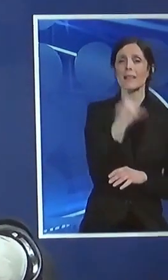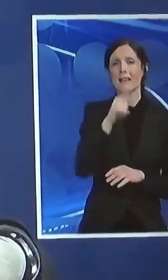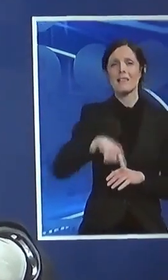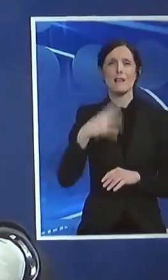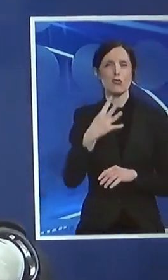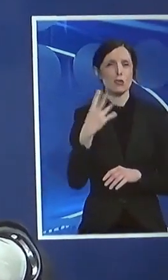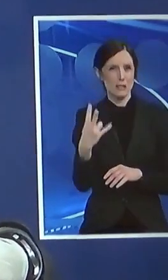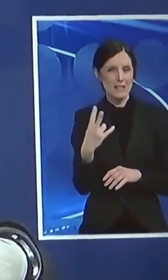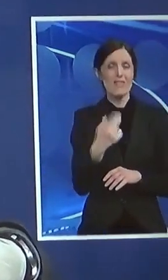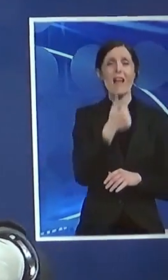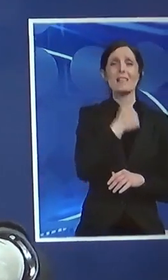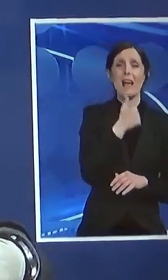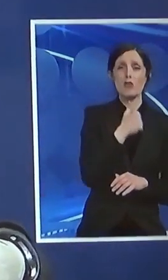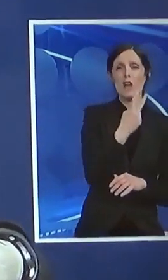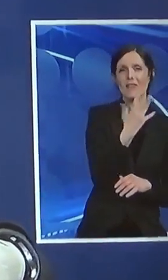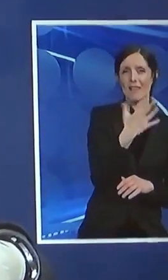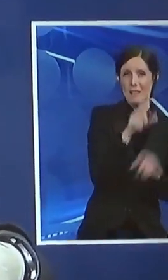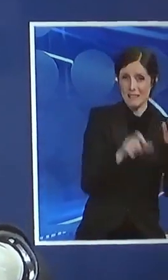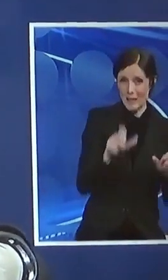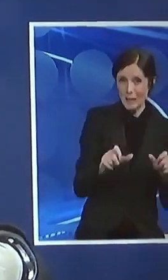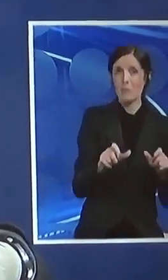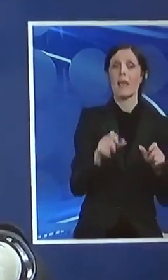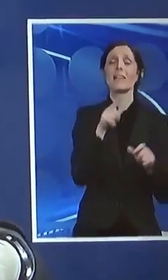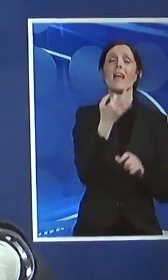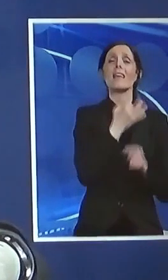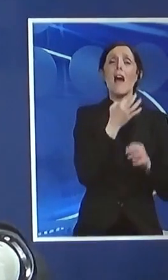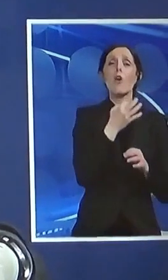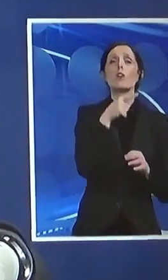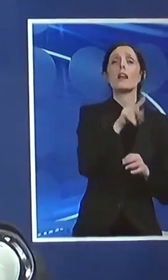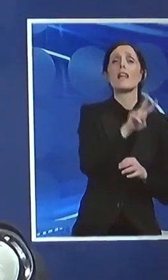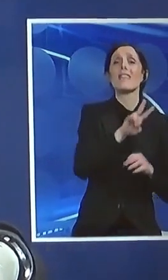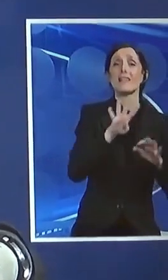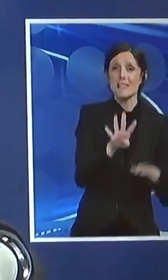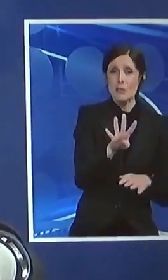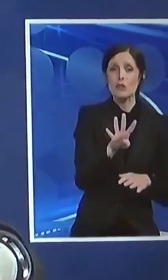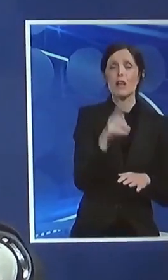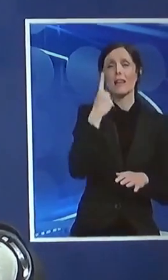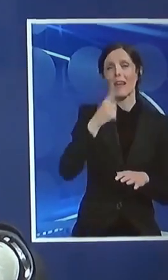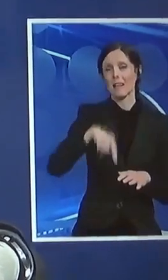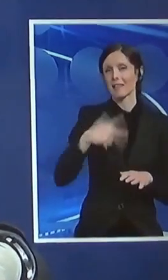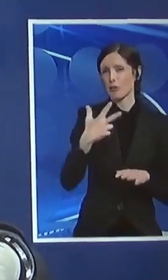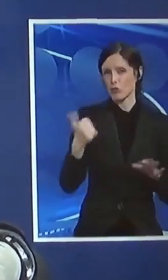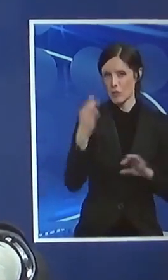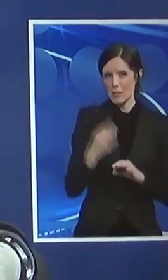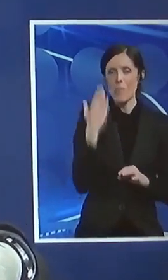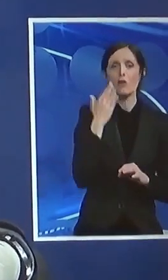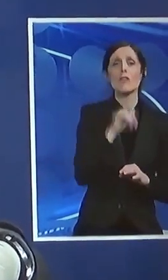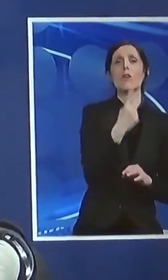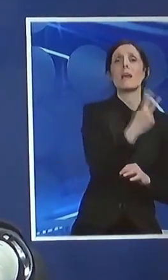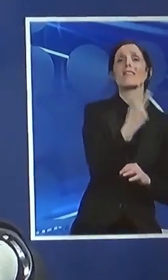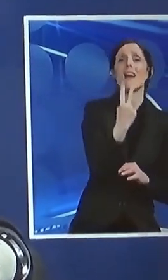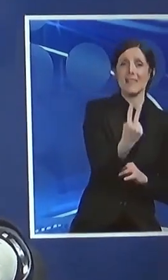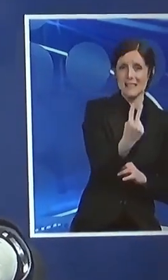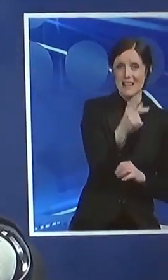1,42%, Zaječar 25, 1,42%, Jagodina 24, 1,36%, Pančevo 22,